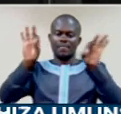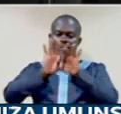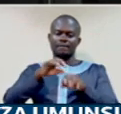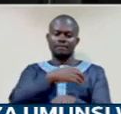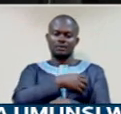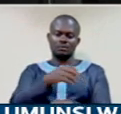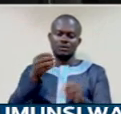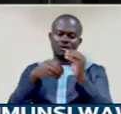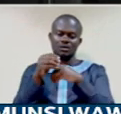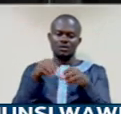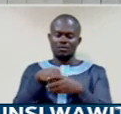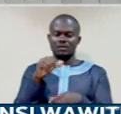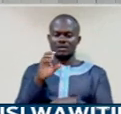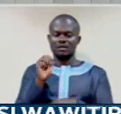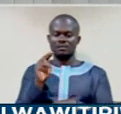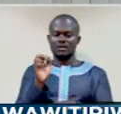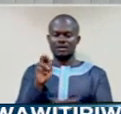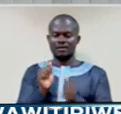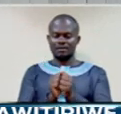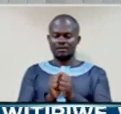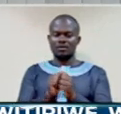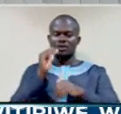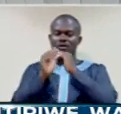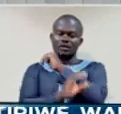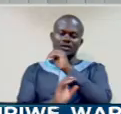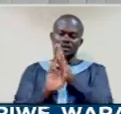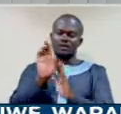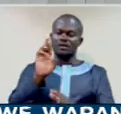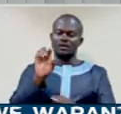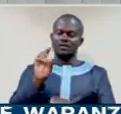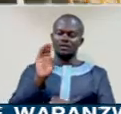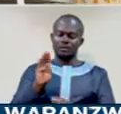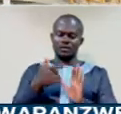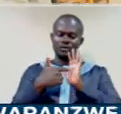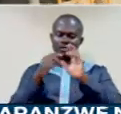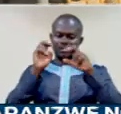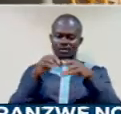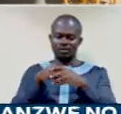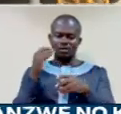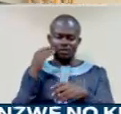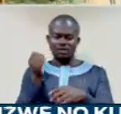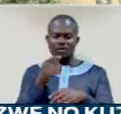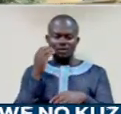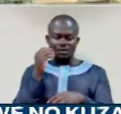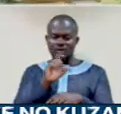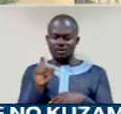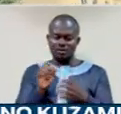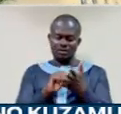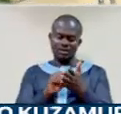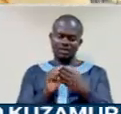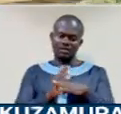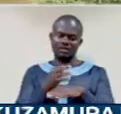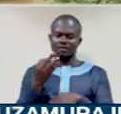cy'umutungo ugurishwa mu cyamunara. Urwego rw'igihugu rw'iterambere RDB rugaragaza ko buri cyumweru rwandika ingwate